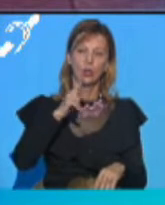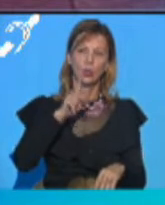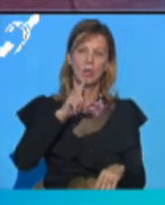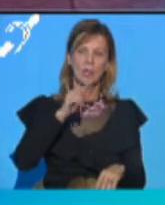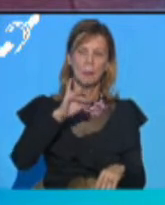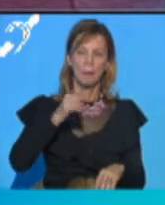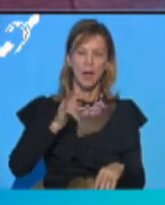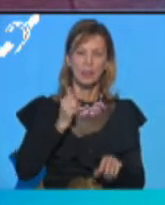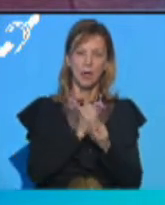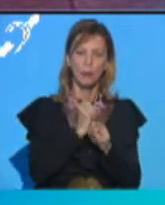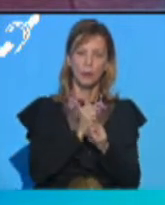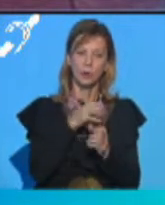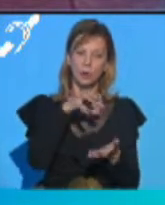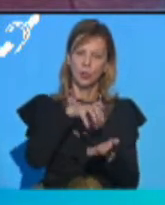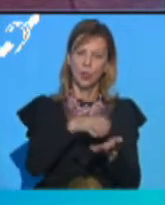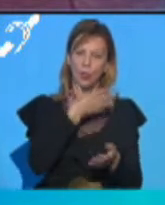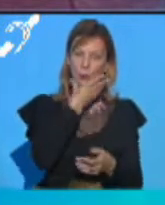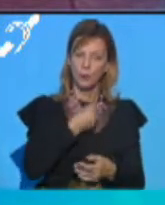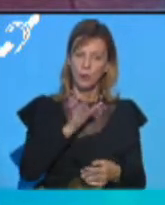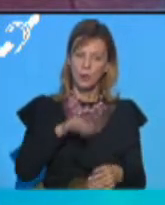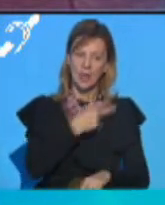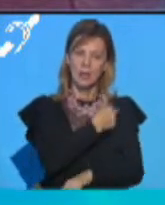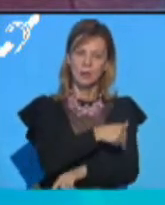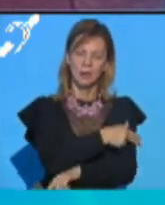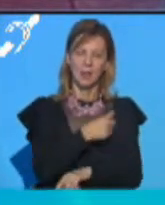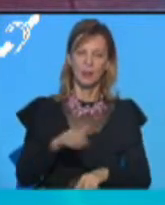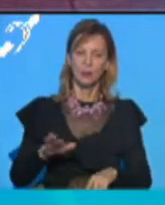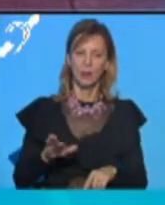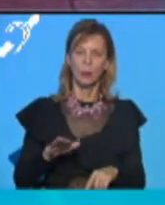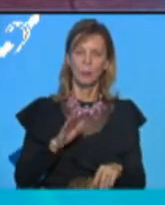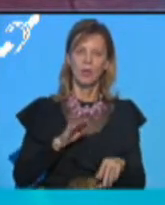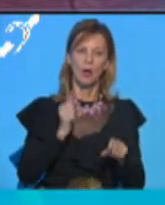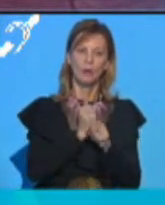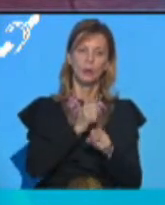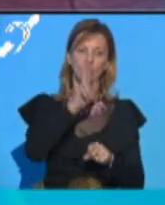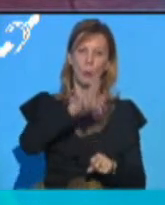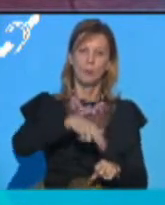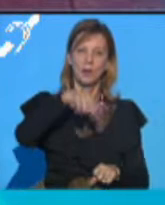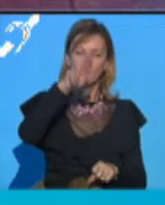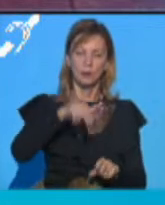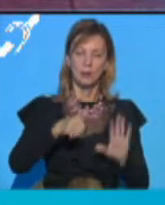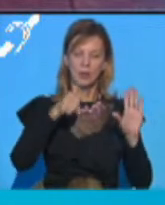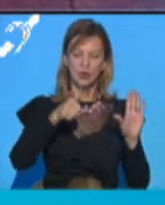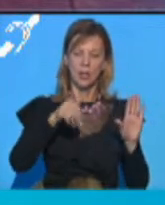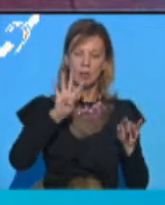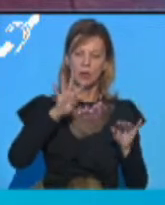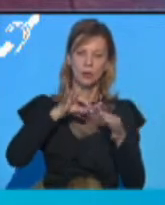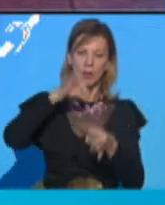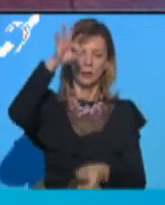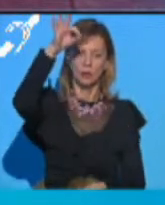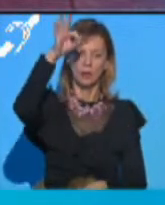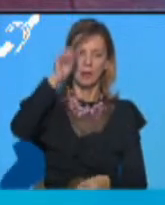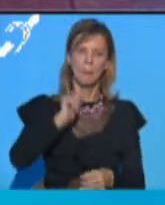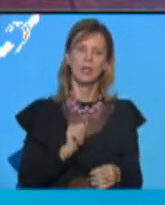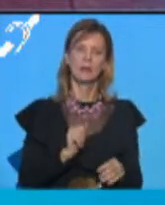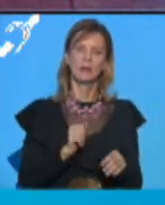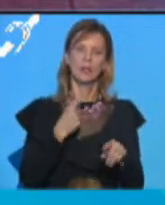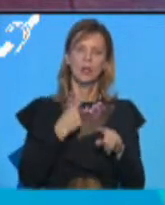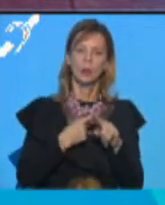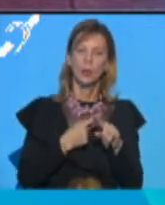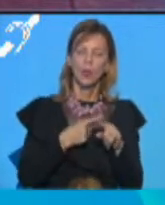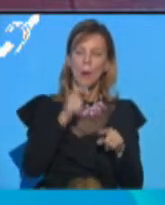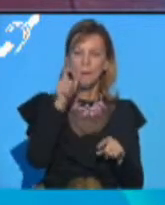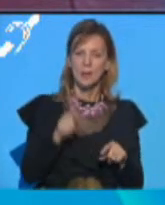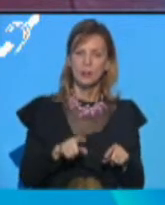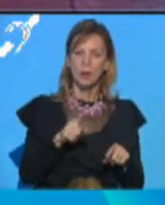au înfrumusețat spațiul de joacă al Spitalului de Pediatrie printr-o pictură de 64 de metri. Opera înfățișează personaje din basme și are rolul